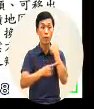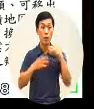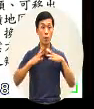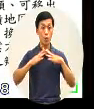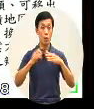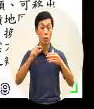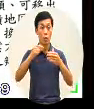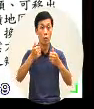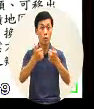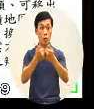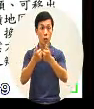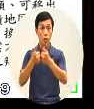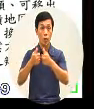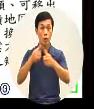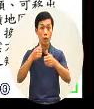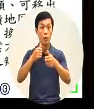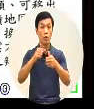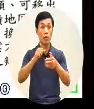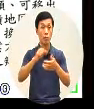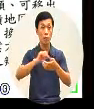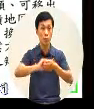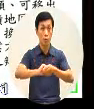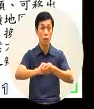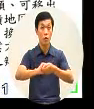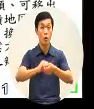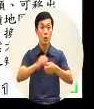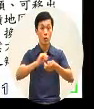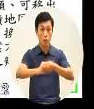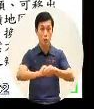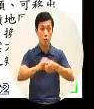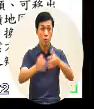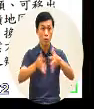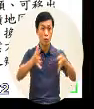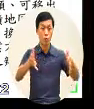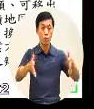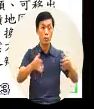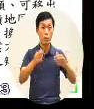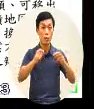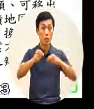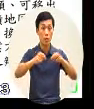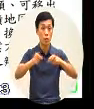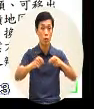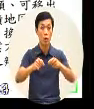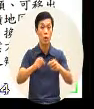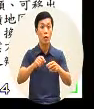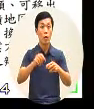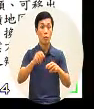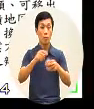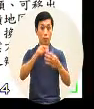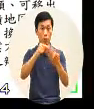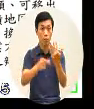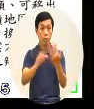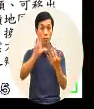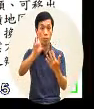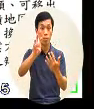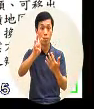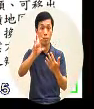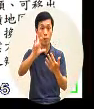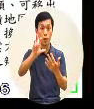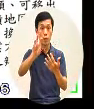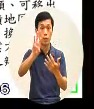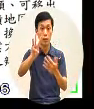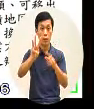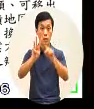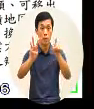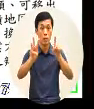面，中央法规我们就定那个都市计划法第83之一条，公共设施保留